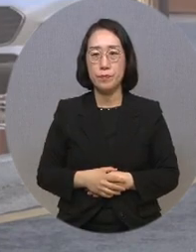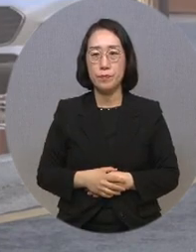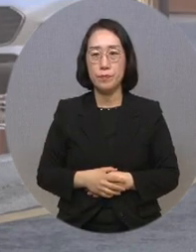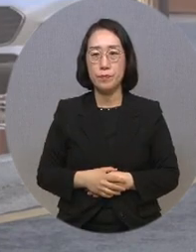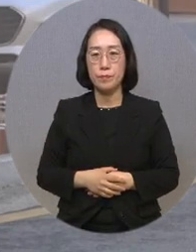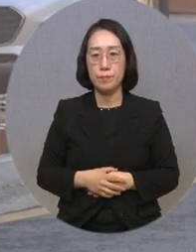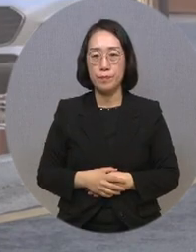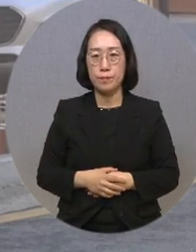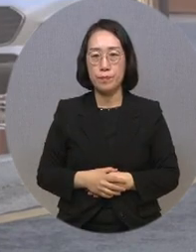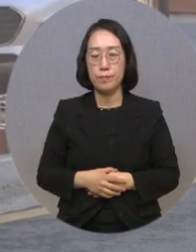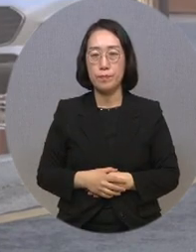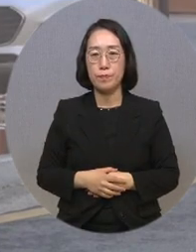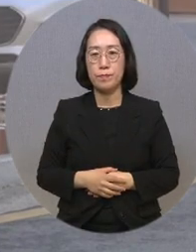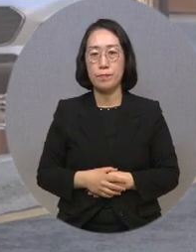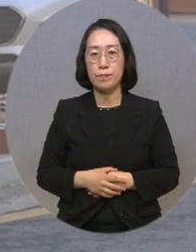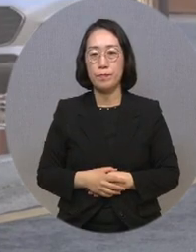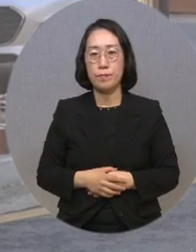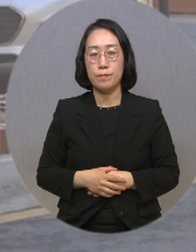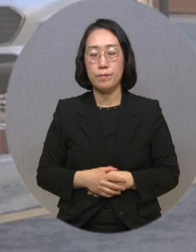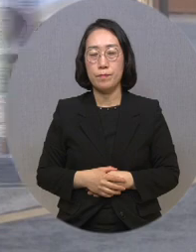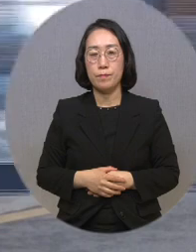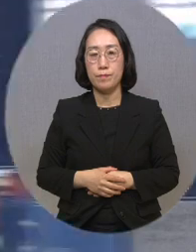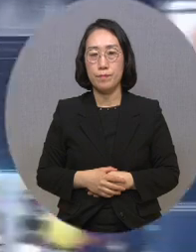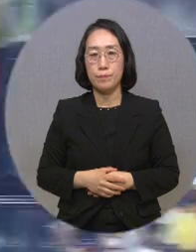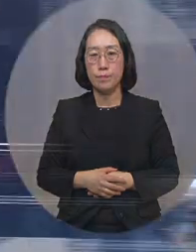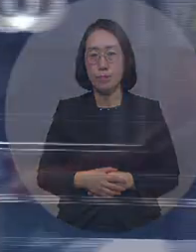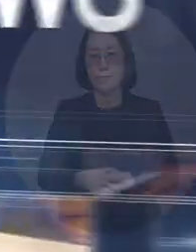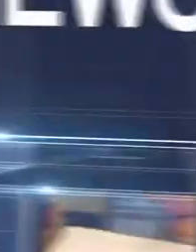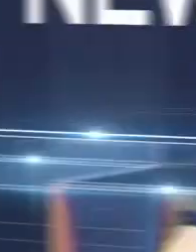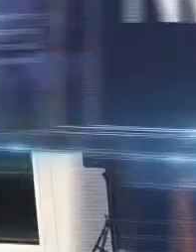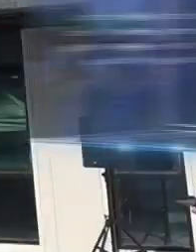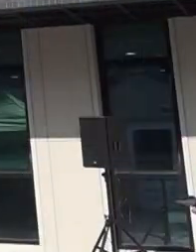경기방송 정은선입니다.